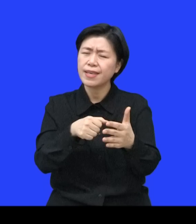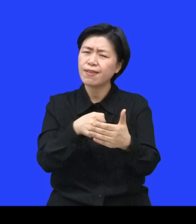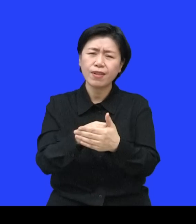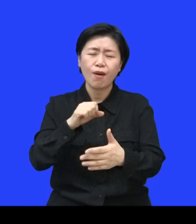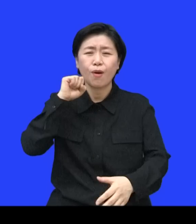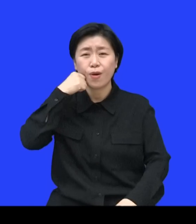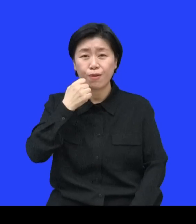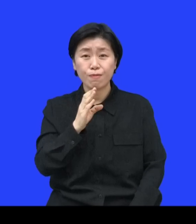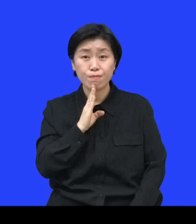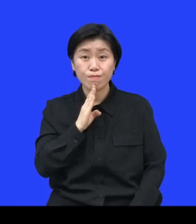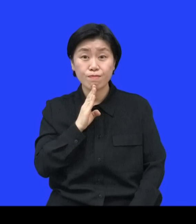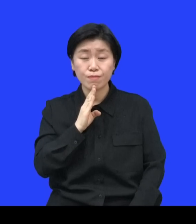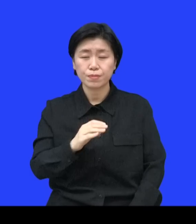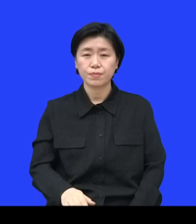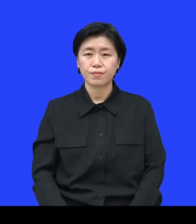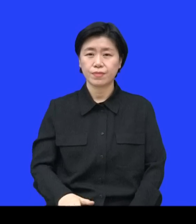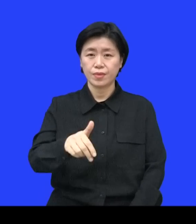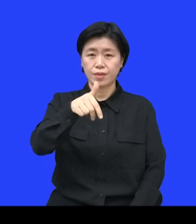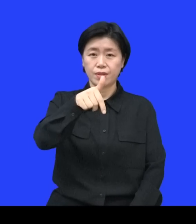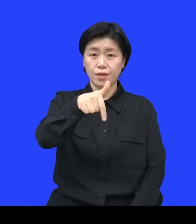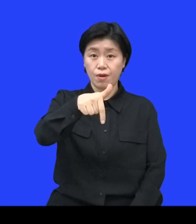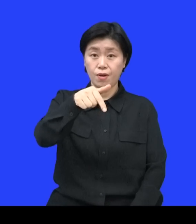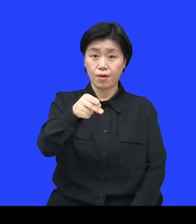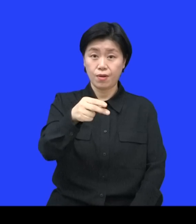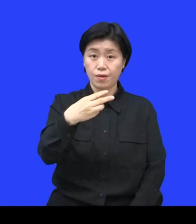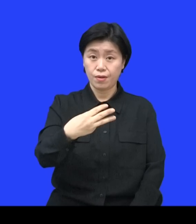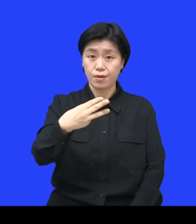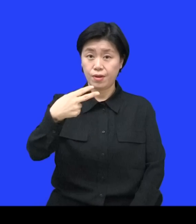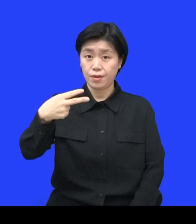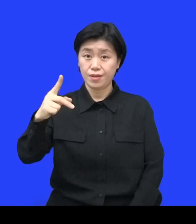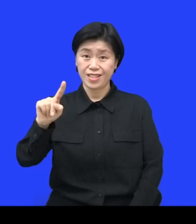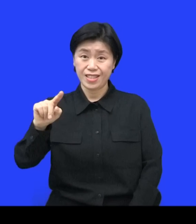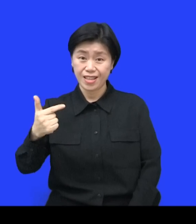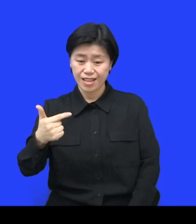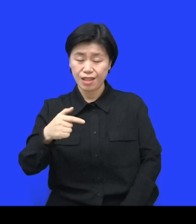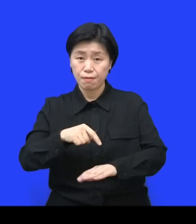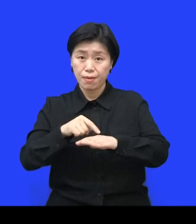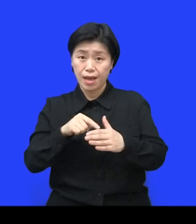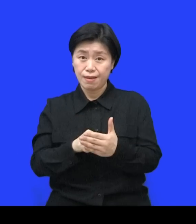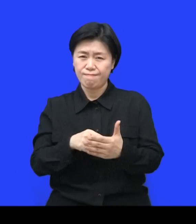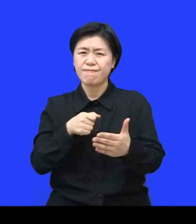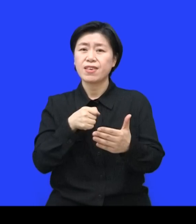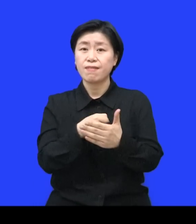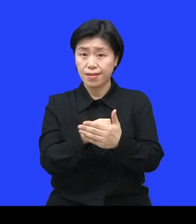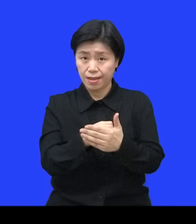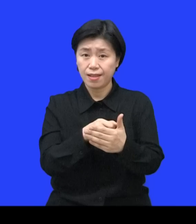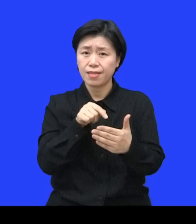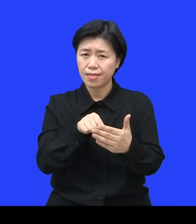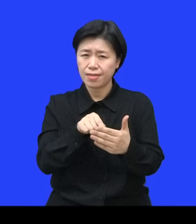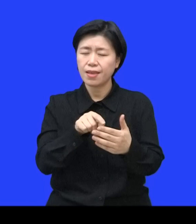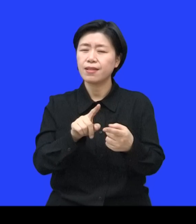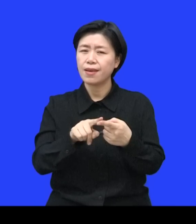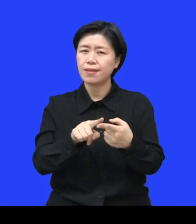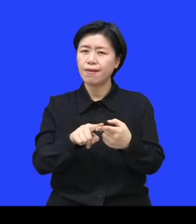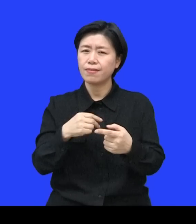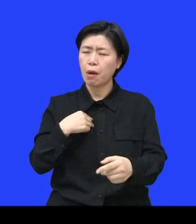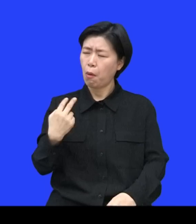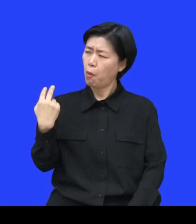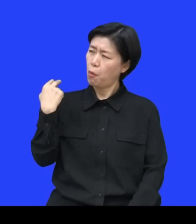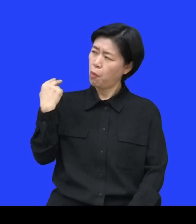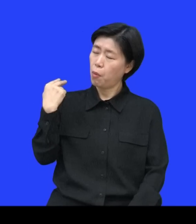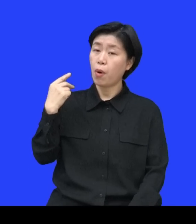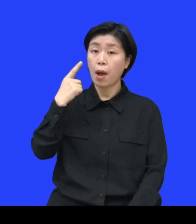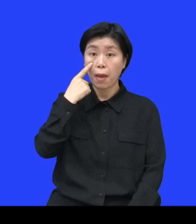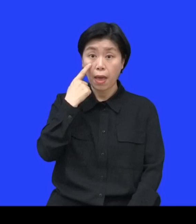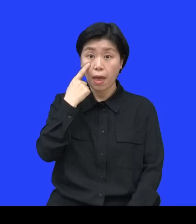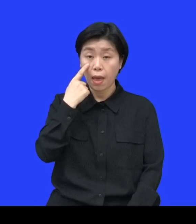이제 결단이라는 게 네. 제가 그럼 지나보면서 그때 결단이 어떻게 하나님께서 일하셨나 해서 결단을 제가